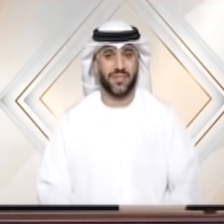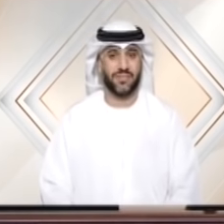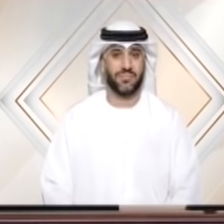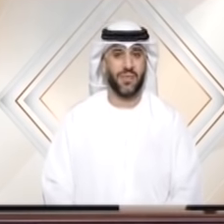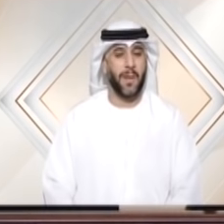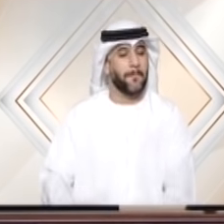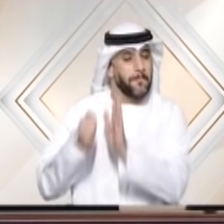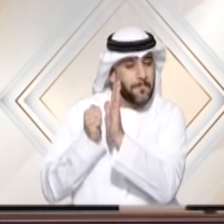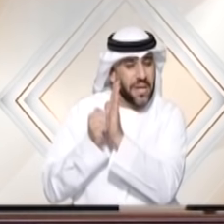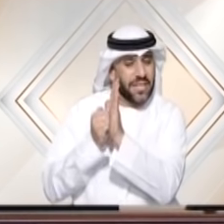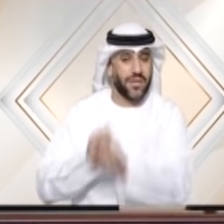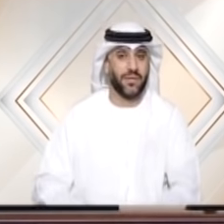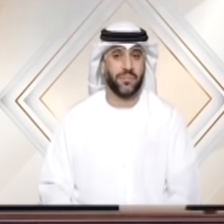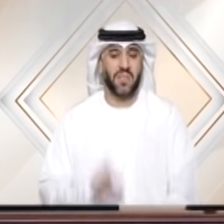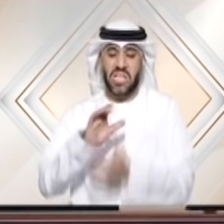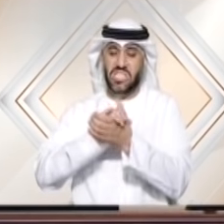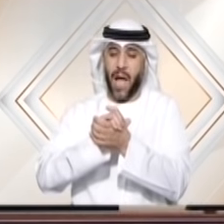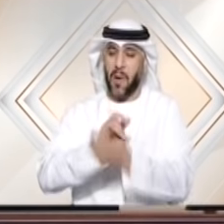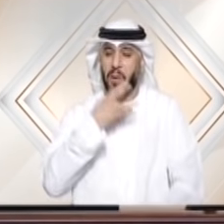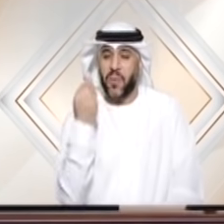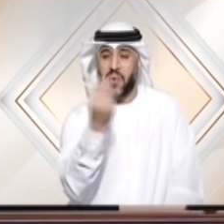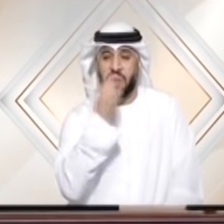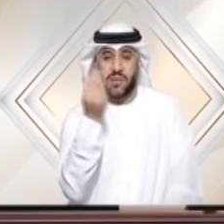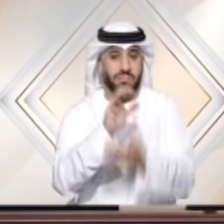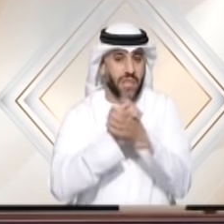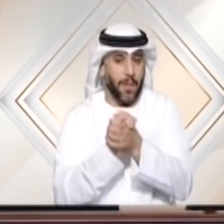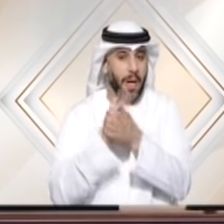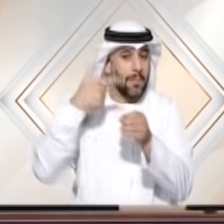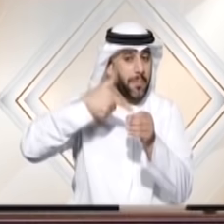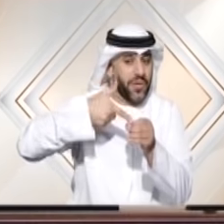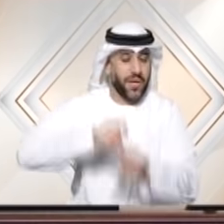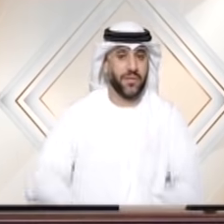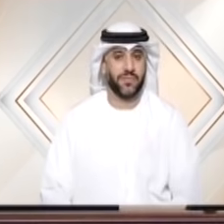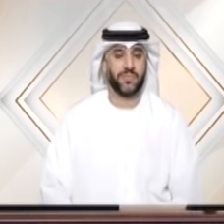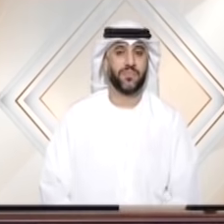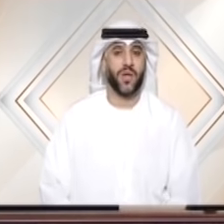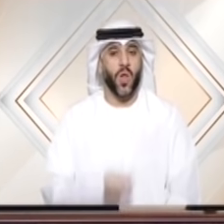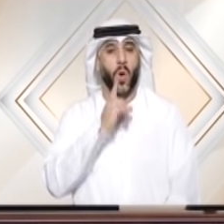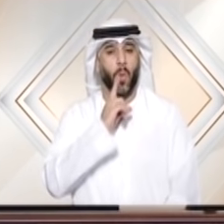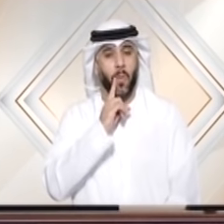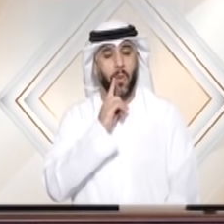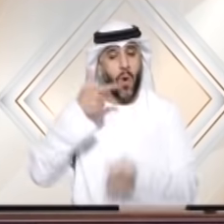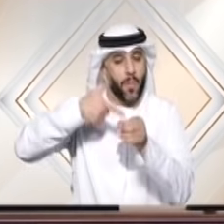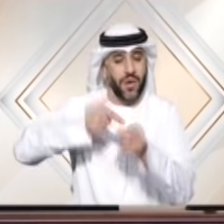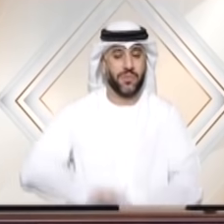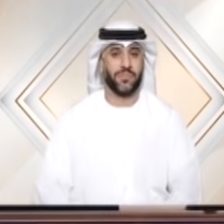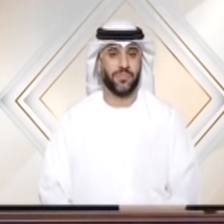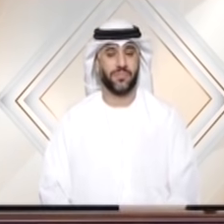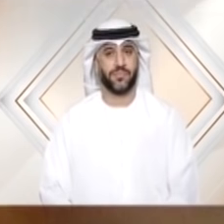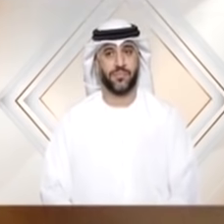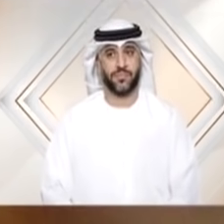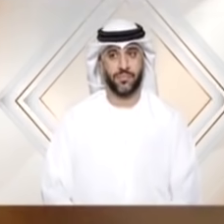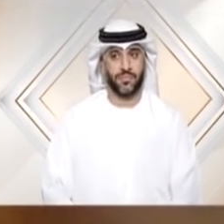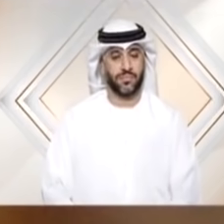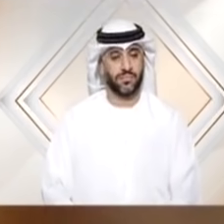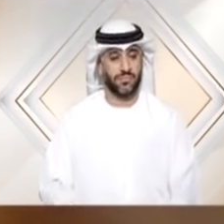بيتوتي، فهمت علي؟ بيت يطلع مع أصحابه يتمشى في كذا، وهذا بترول السيارة حساب الأم وعلى حسابك صح؟ صح حساب أمي وحسابي، ويجلس وآخر شيء